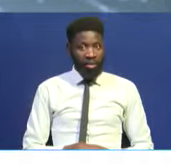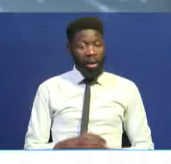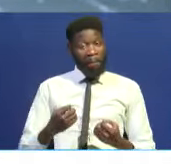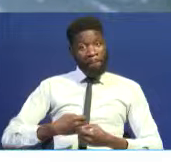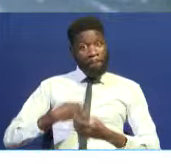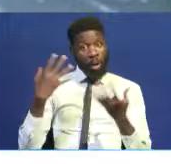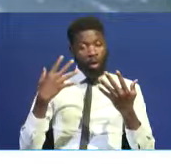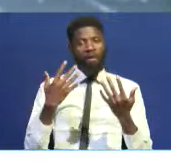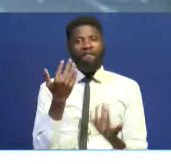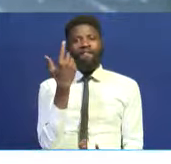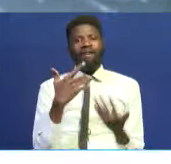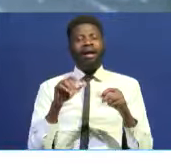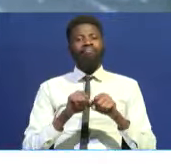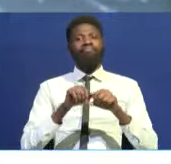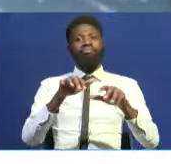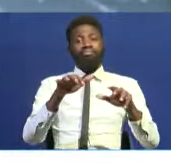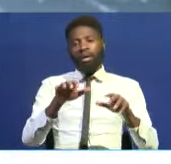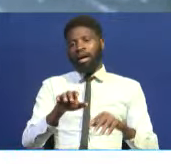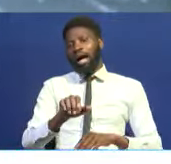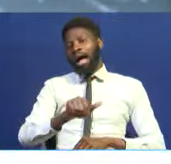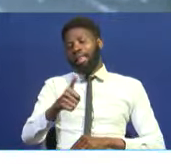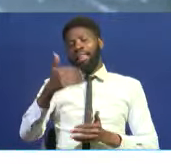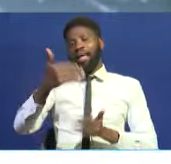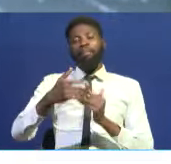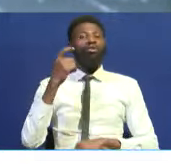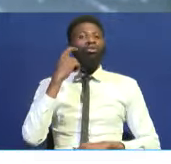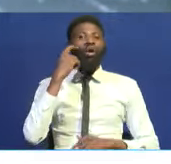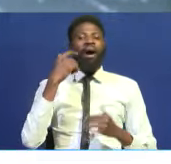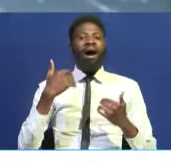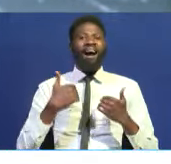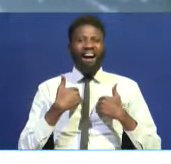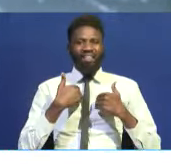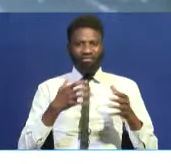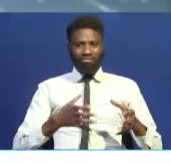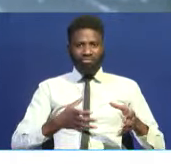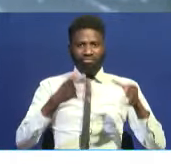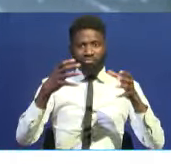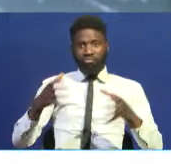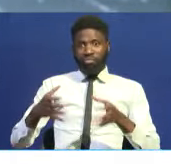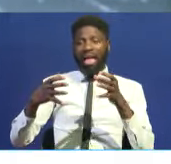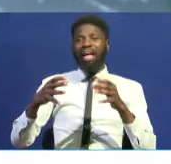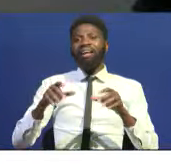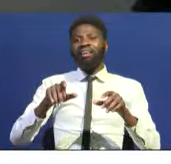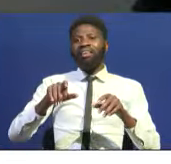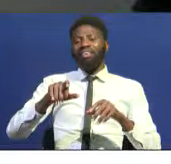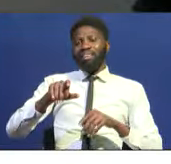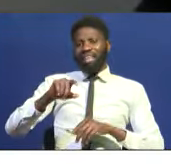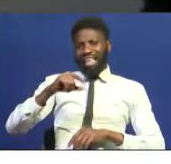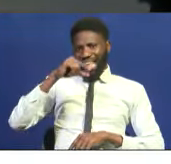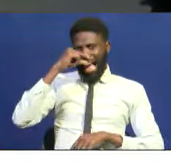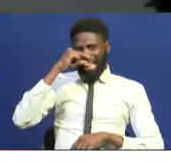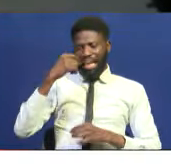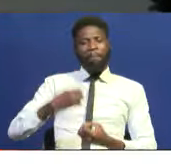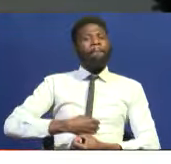mawili jirani yaliokuwa na mitungi ya gesi. Hakuna aliyeripotiwa kujeruhiwa wakati wa tukio hilo.